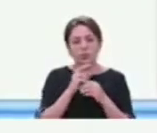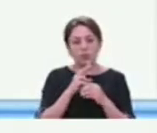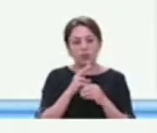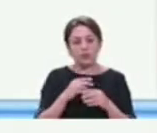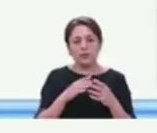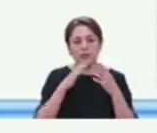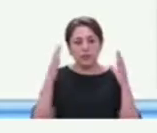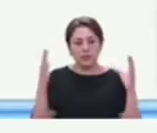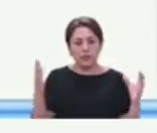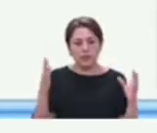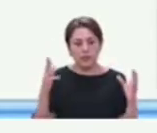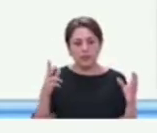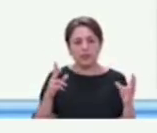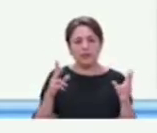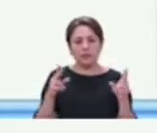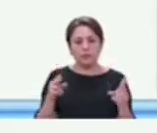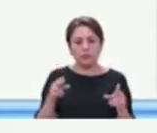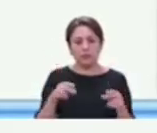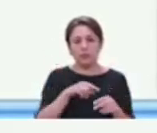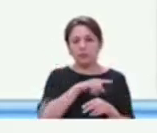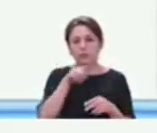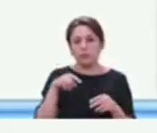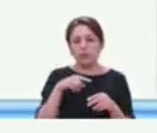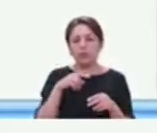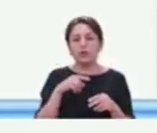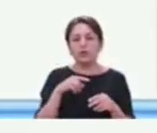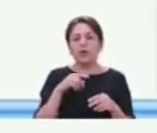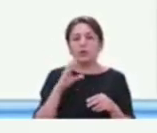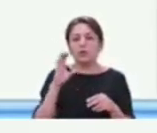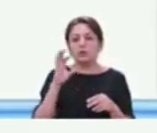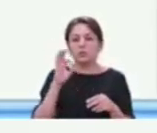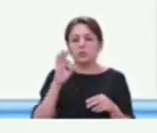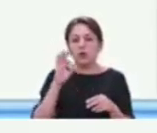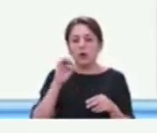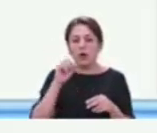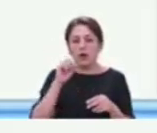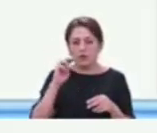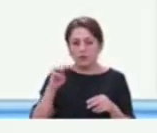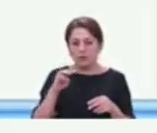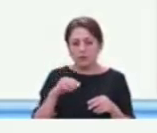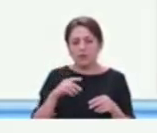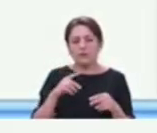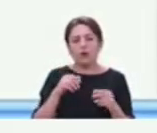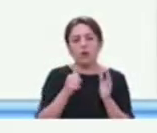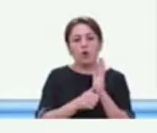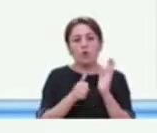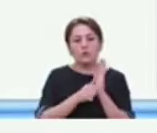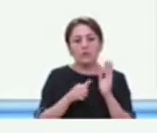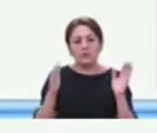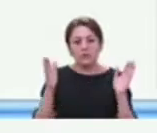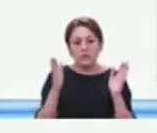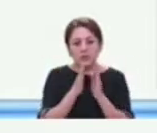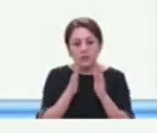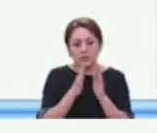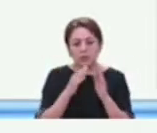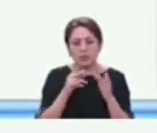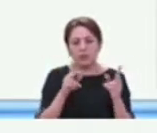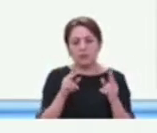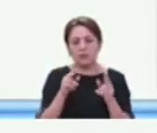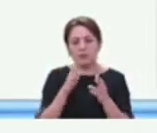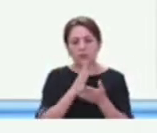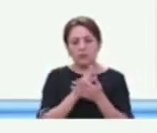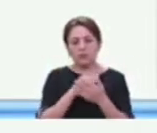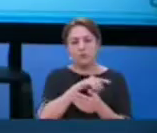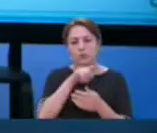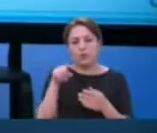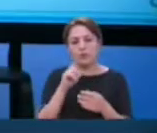katta bo'lak bular soatlarni ifodalaydi va 60 ta mayda kichik bo'laklar bor. Ular esa nimalarni